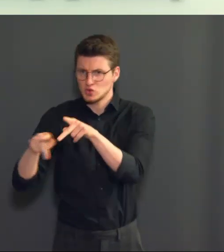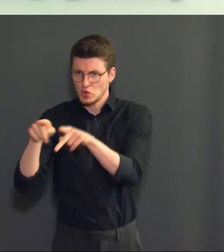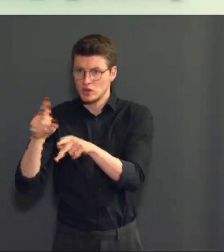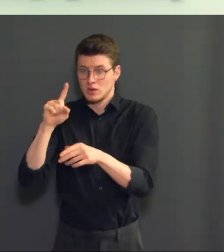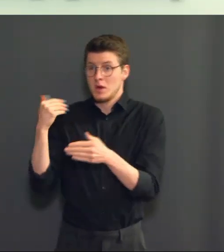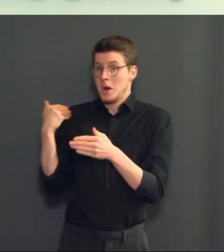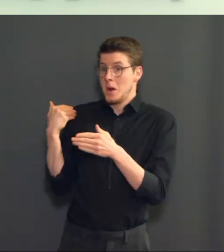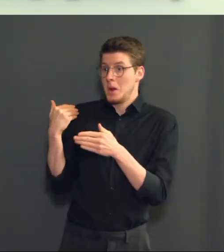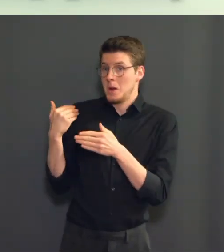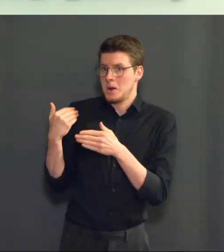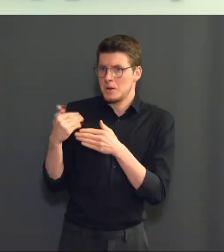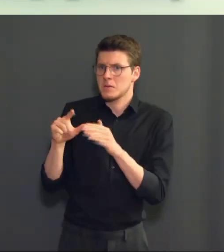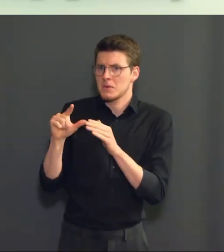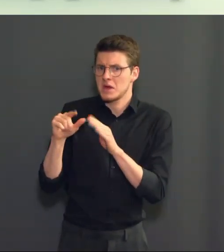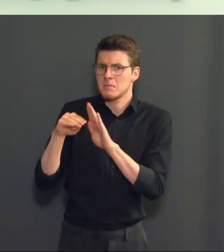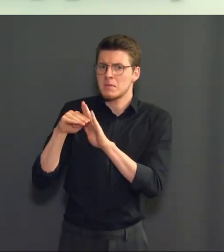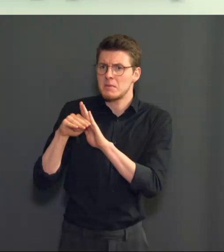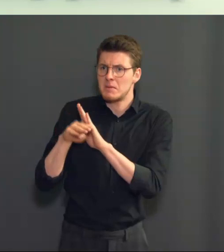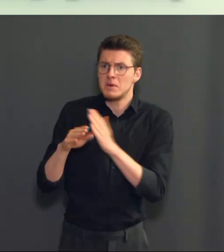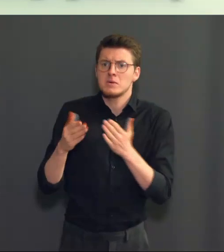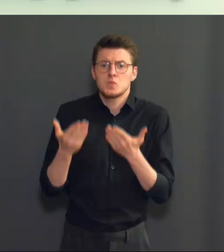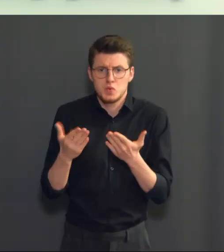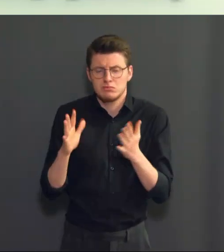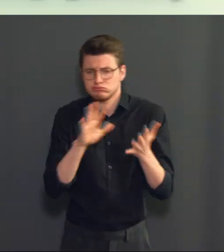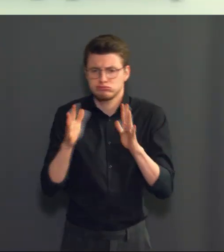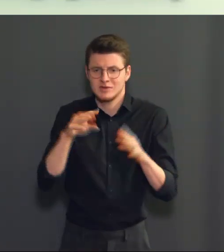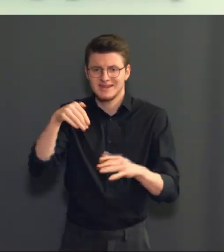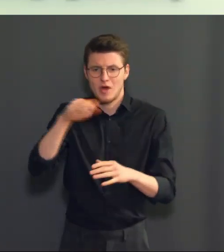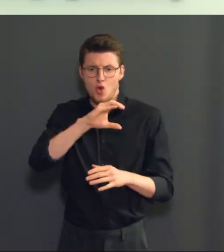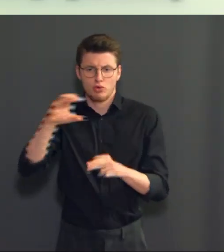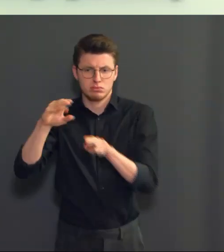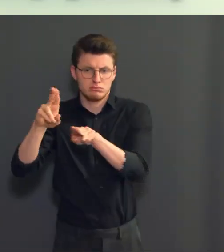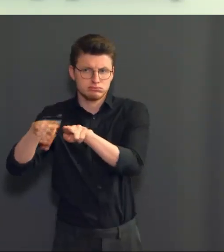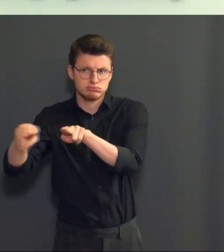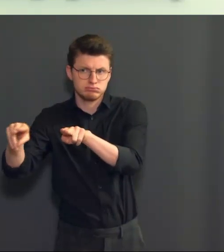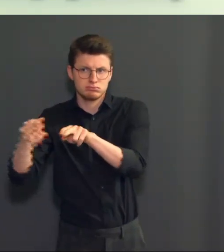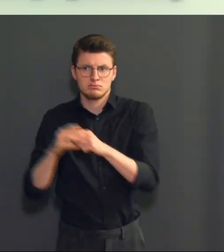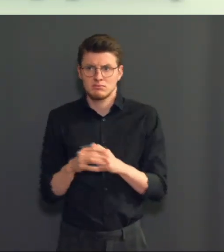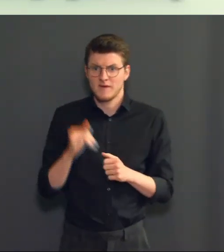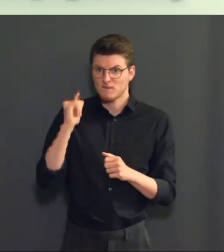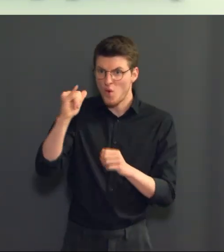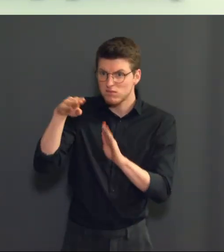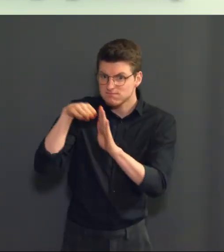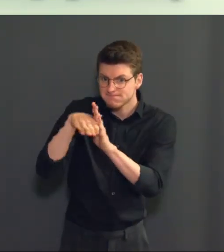iets lager en bleven rond de 900 schommelen zonder verdere daling.